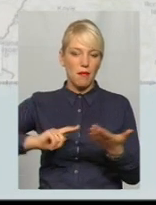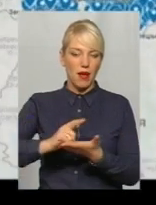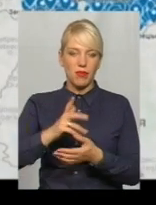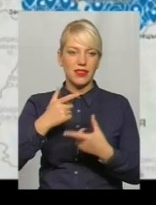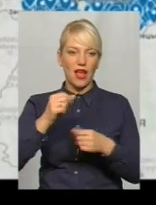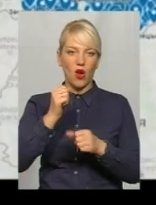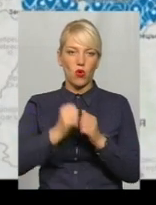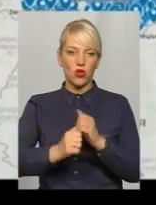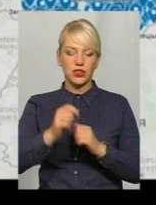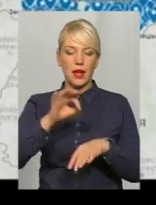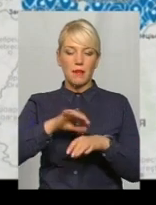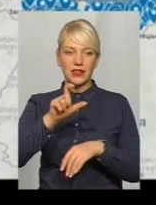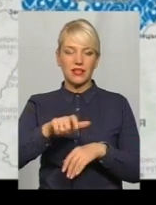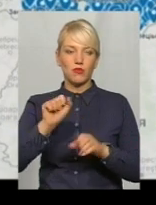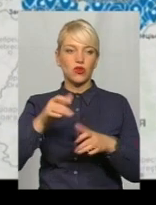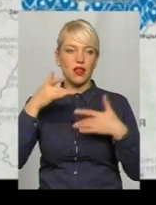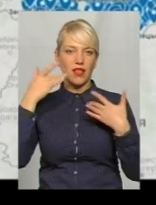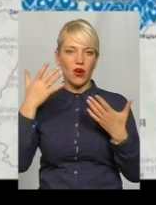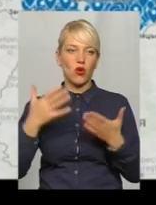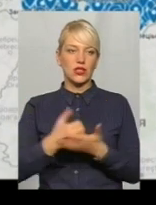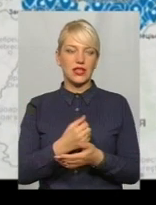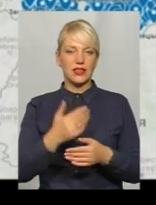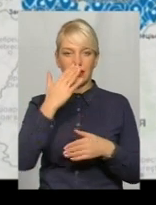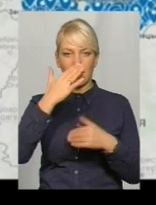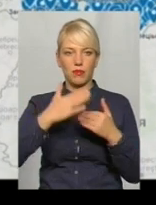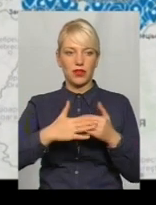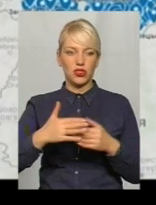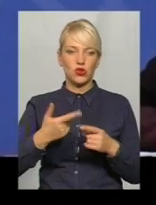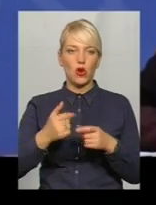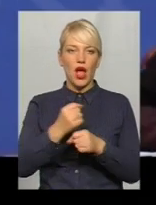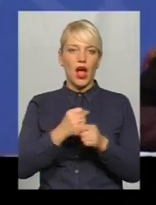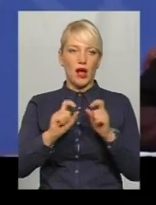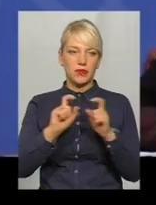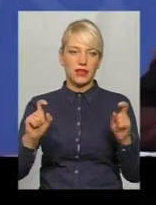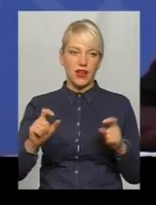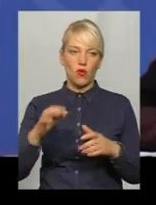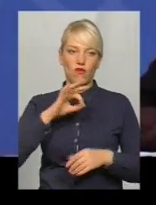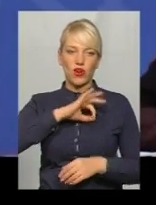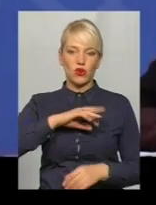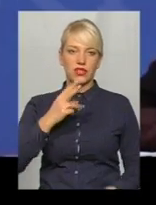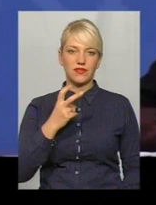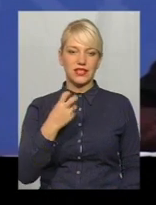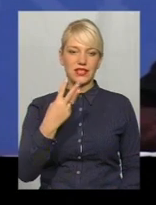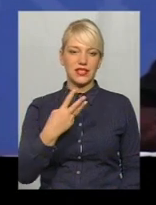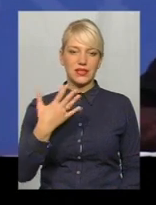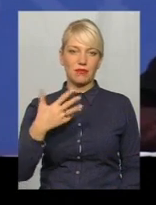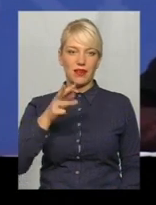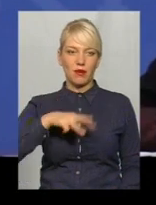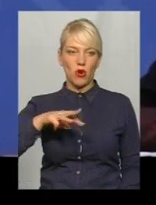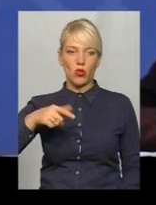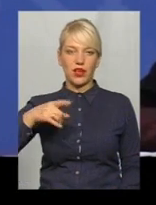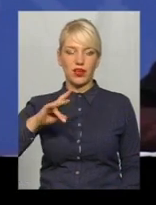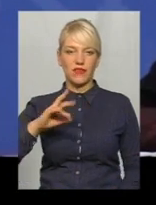може легко знайти найближчу до свого дому їхню аптеку. Використано 235 мільйонів гривень